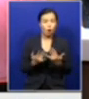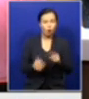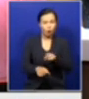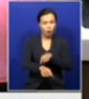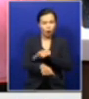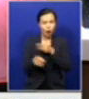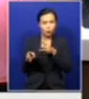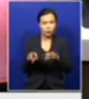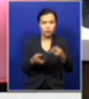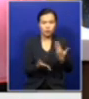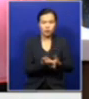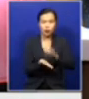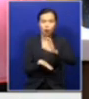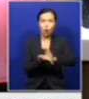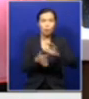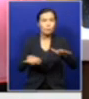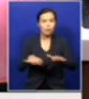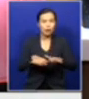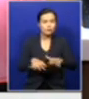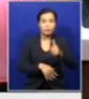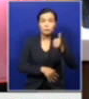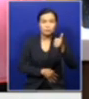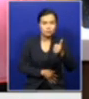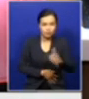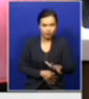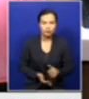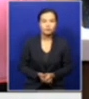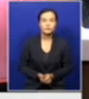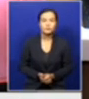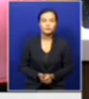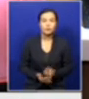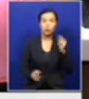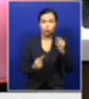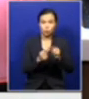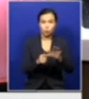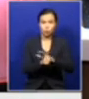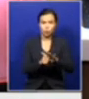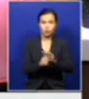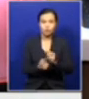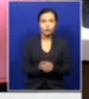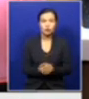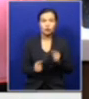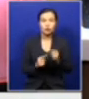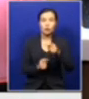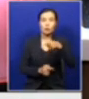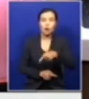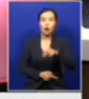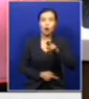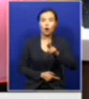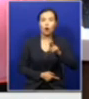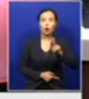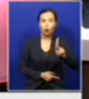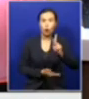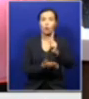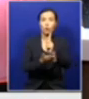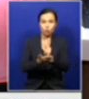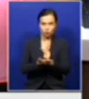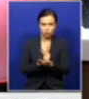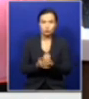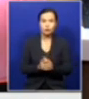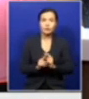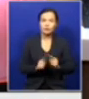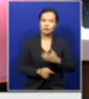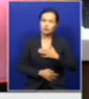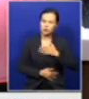การงบประมาณตามปกติได้และมีความเหมาะสมที่จะออกเป็นพระราชกำหนดกู้เงินแต่ดิฉันมี